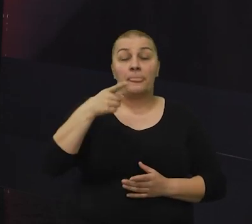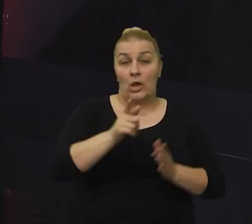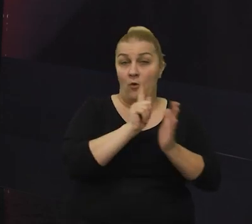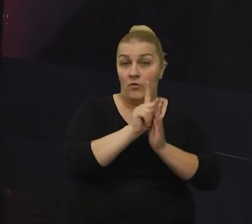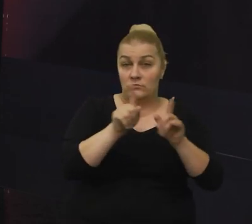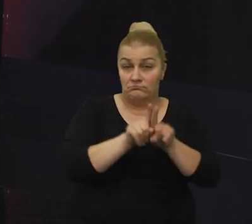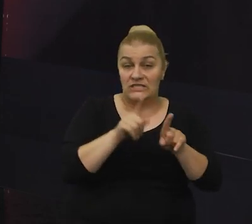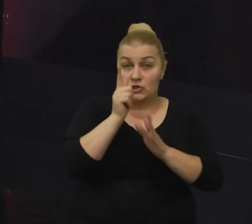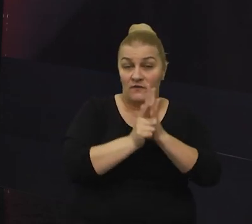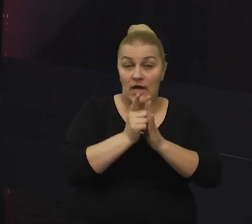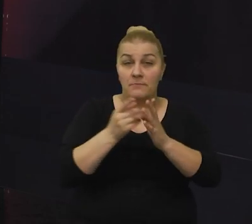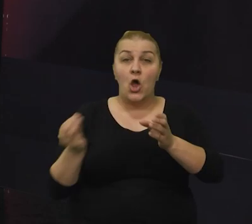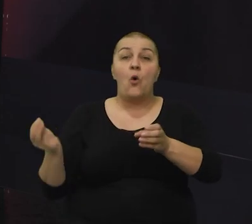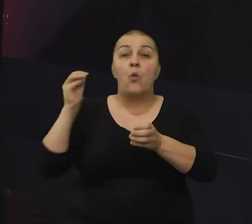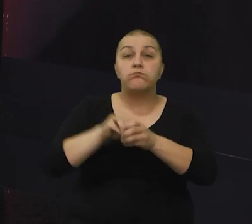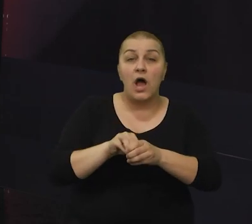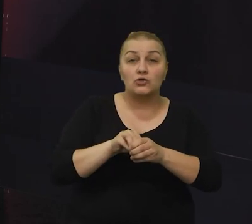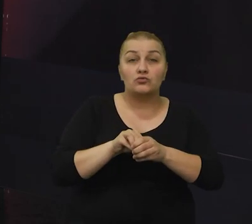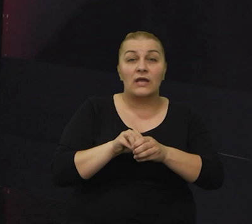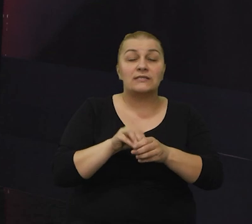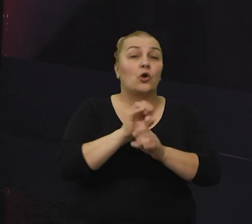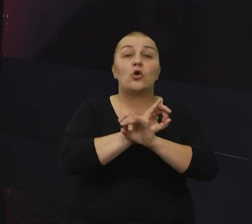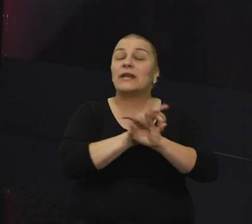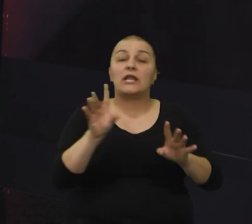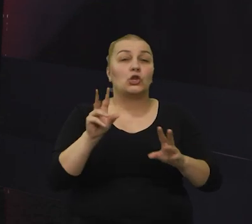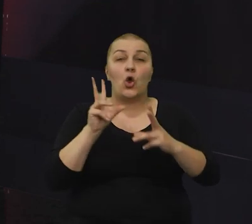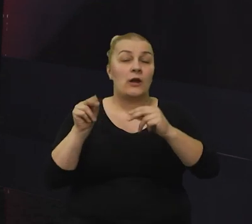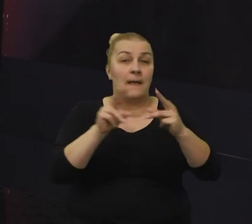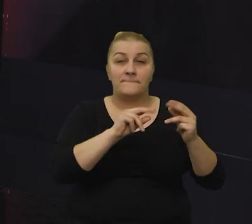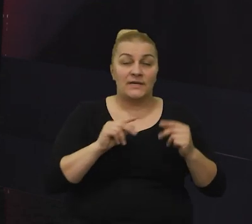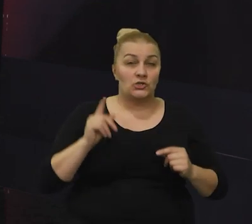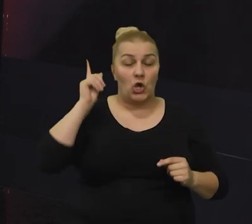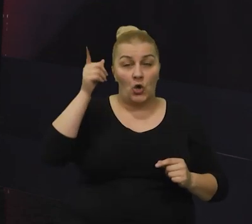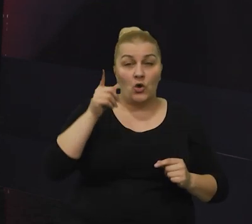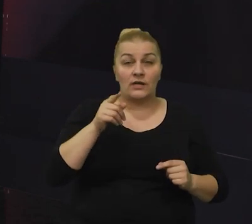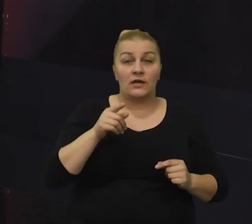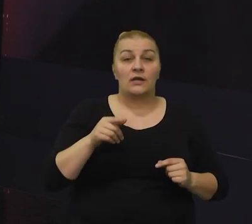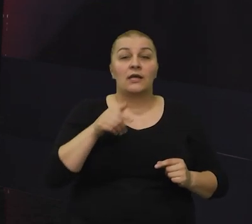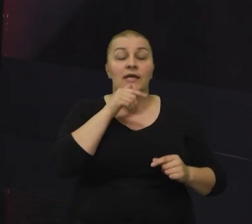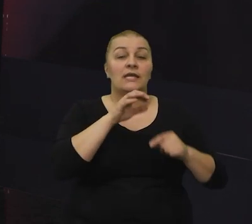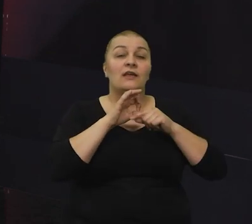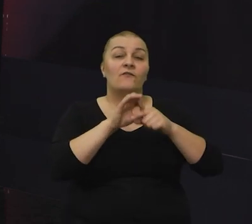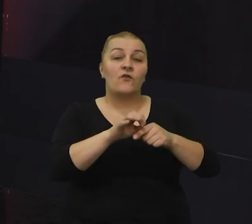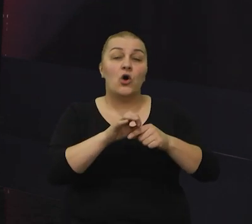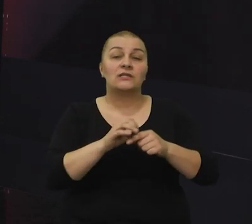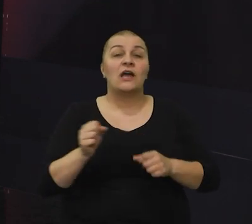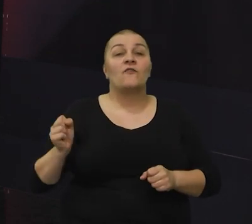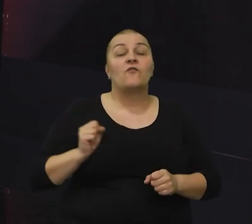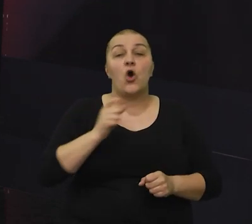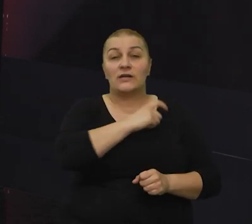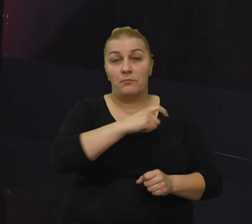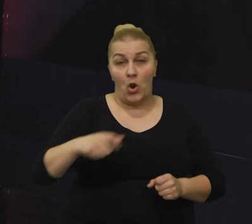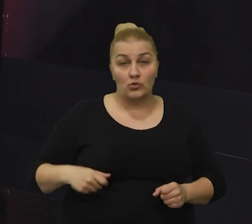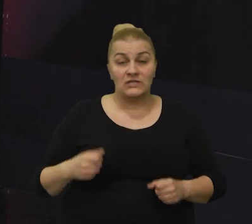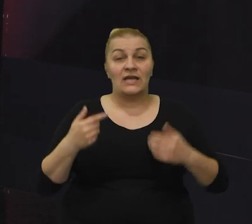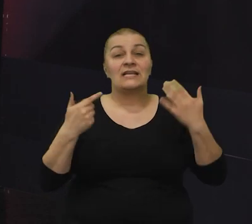U to isto vrijeme ubacuje se, ko niko ne priča, ne govore, i ATG vod vojne policije ovdje iz